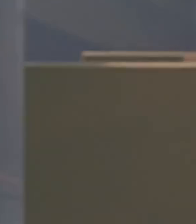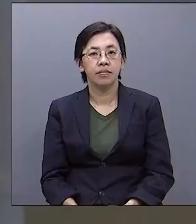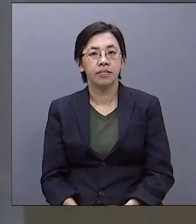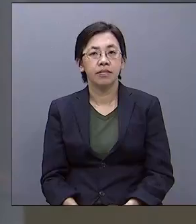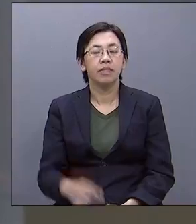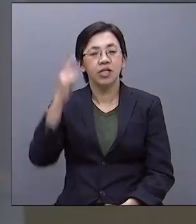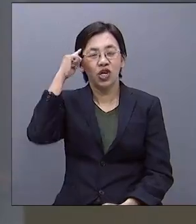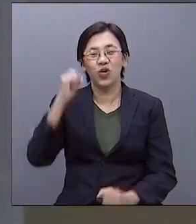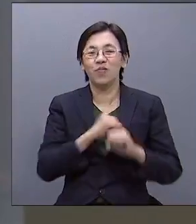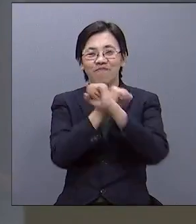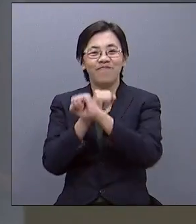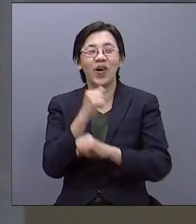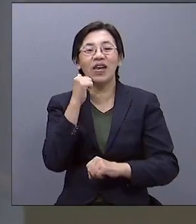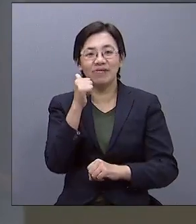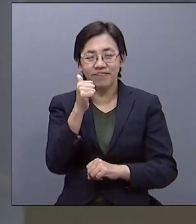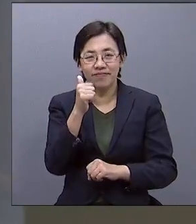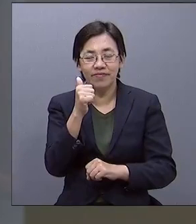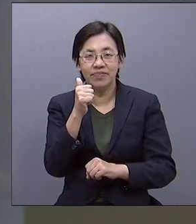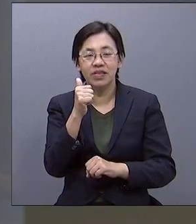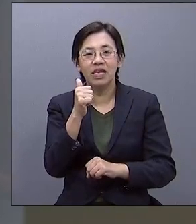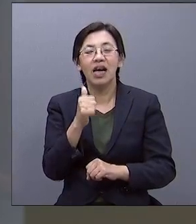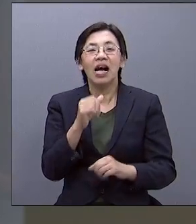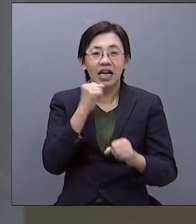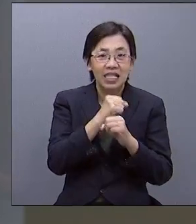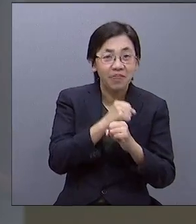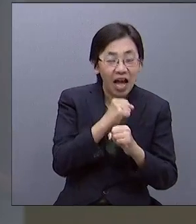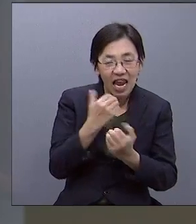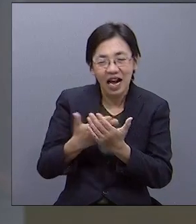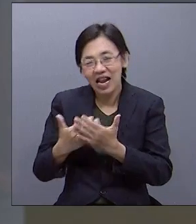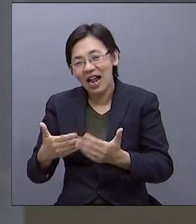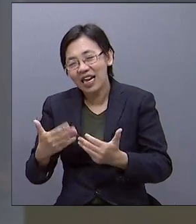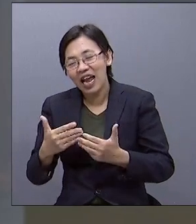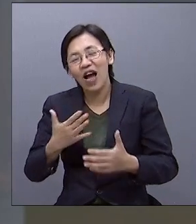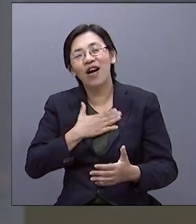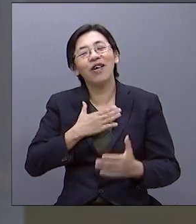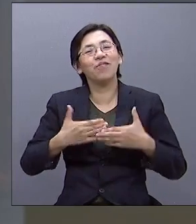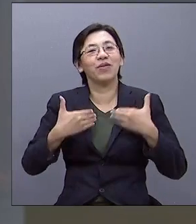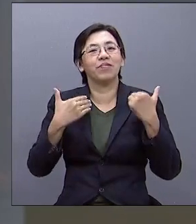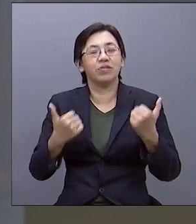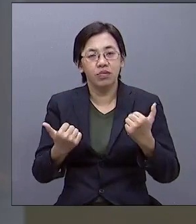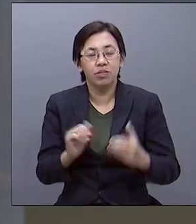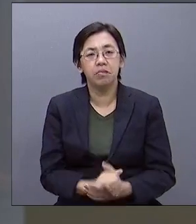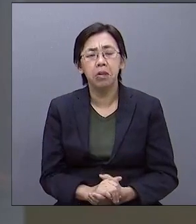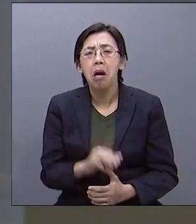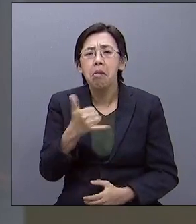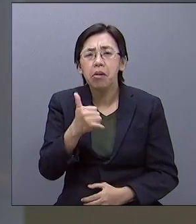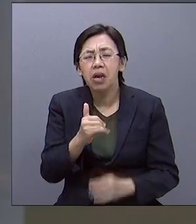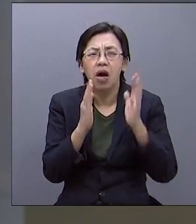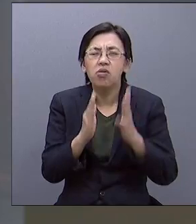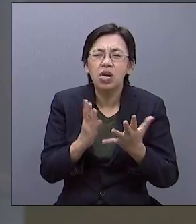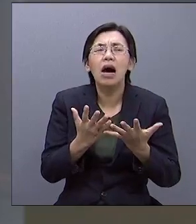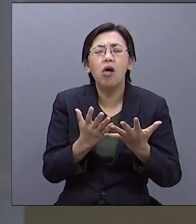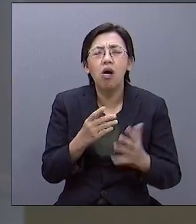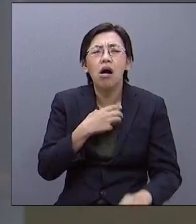รู้ทันกันได้ค่ะคุณผู้ชมงานคือเงินเงินคืองานบันดาลสุขนะคะคุณผู้ชมคะโดยเฉพาะในช่วงที่บางทีหลายท่านอยากจะเติบโต